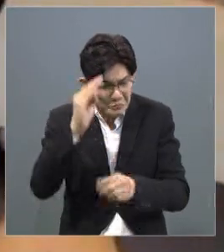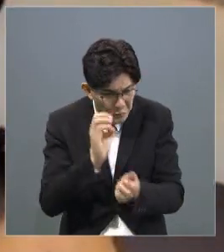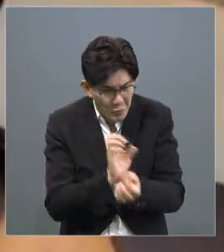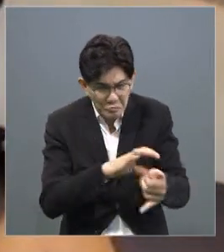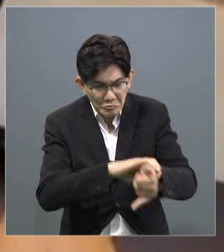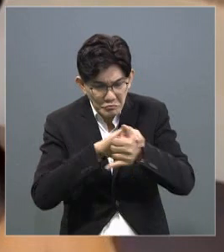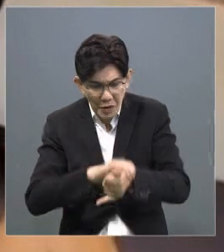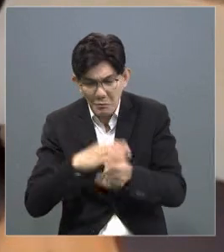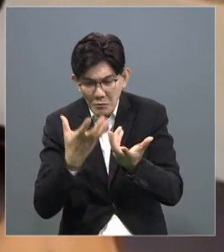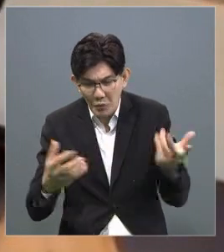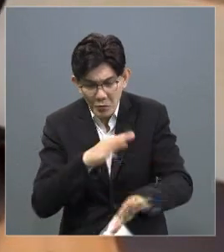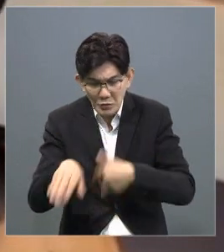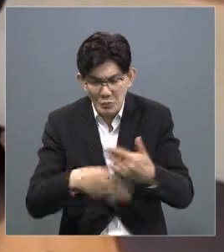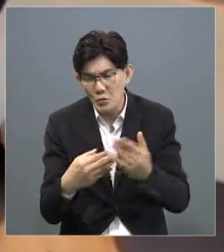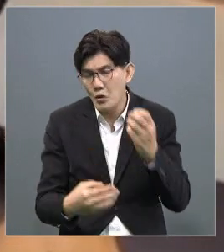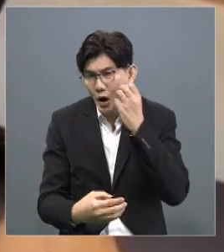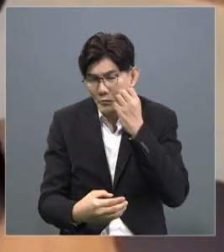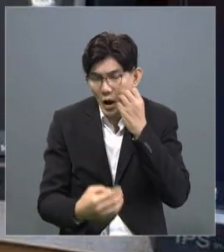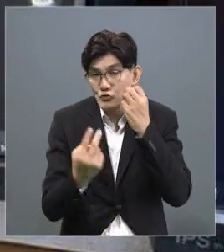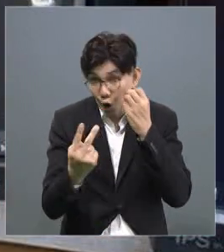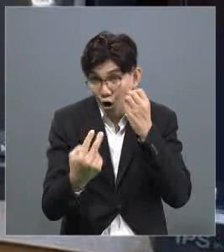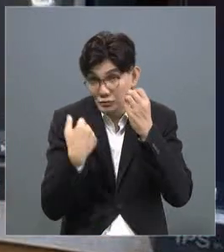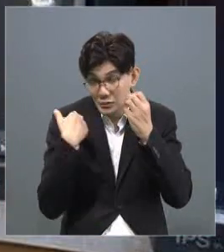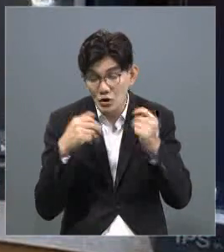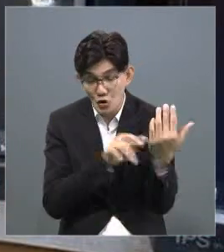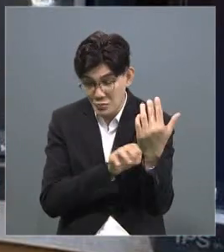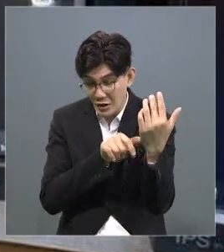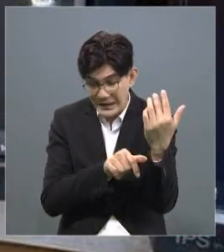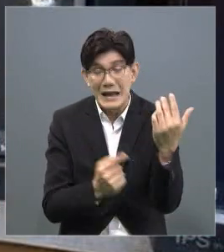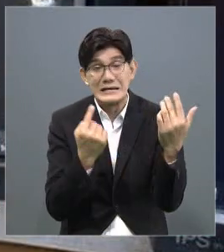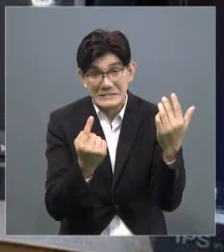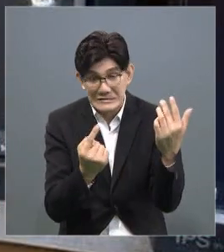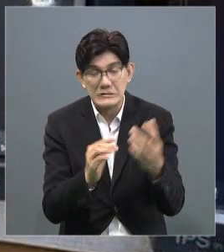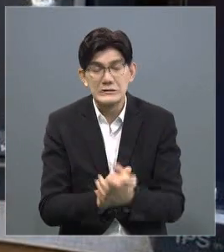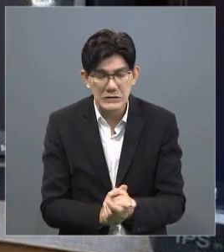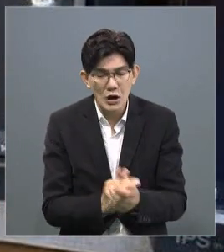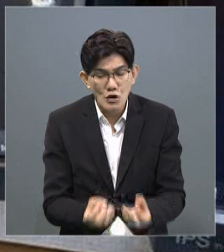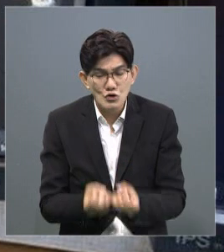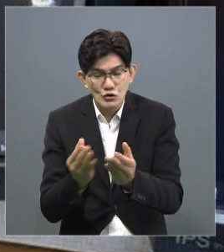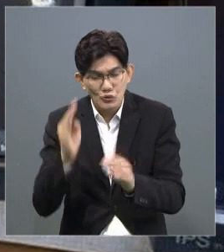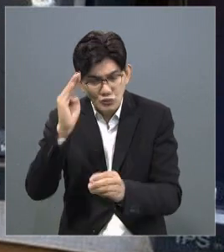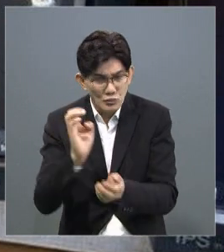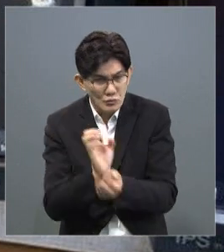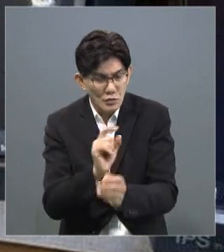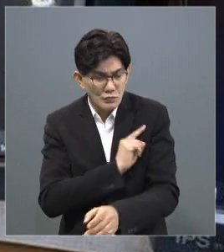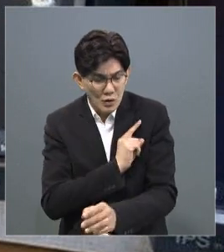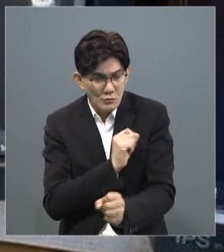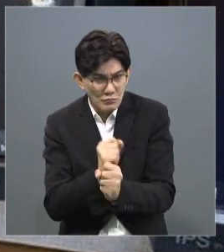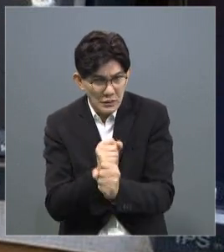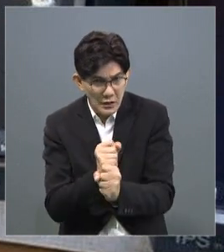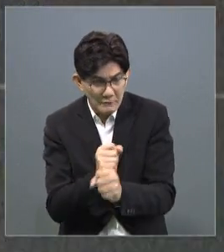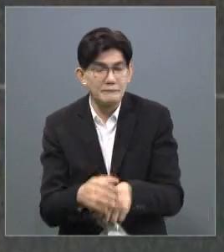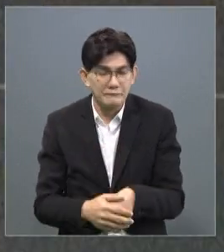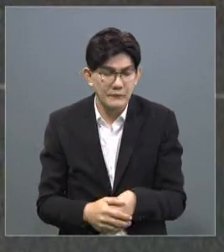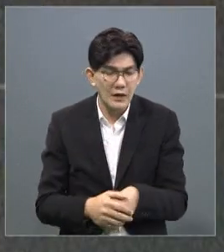ตัวพร้อมของกลางเป็นโทรศัพท์มือถือ 2เครื่องคอมพิวเตอร์ตั้งโต๊ะอีก 1เครื่องนำส่งพนักงานสอบสวนสถานีตำรวจภูธร